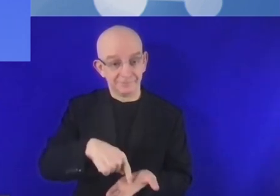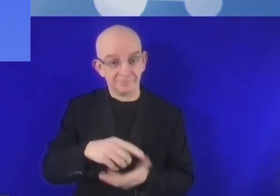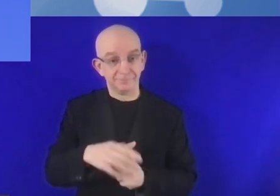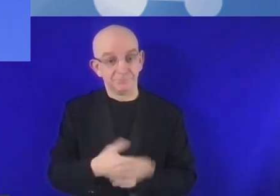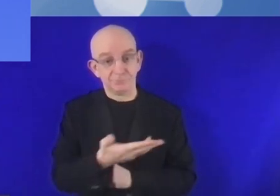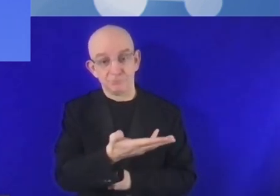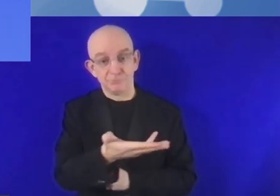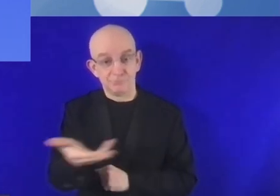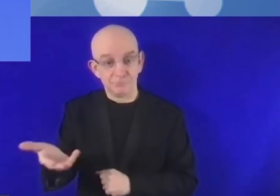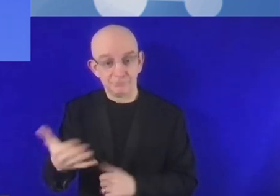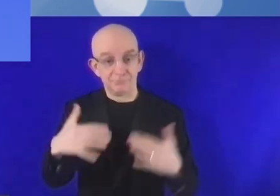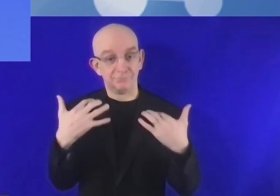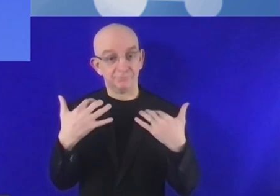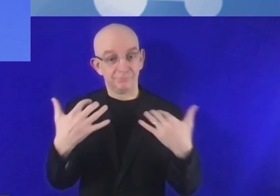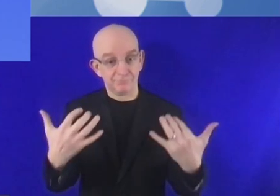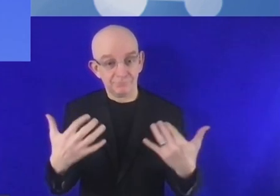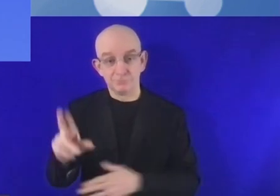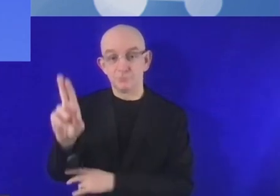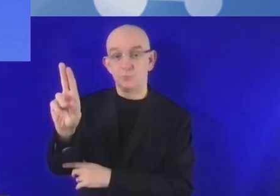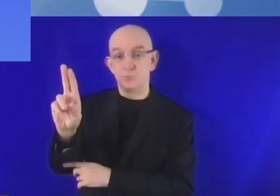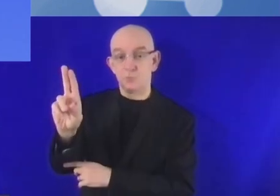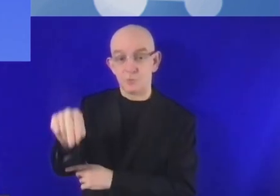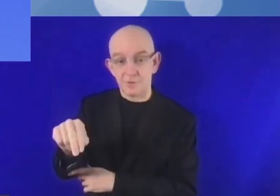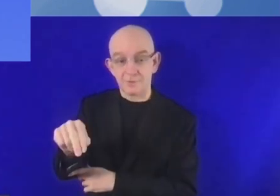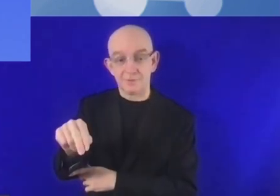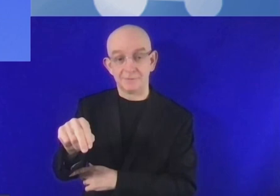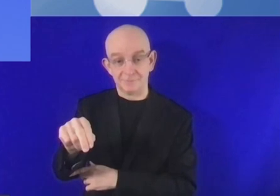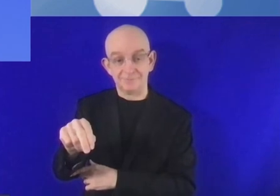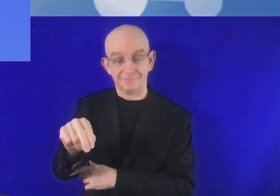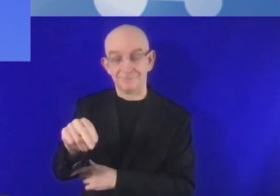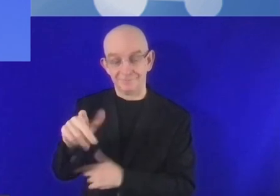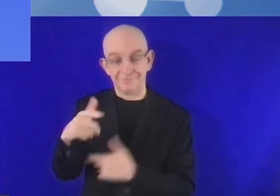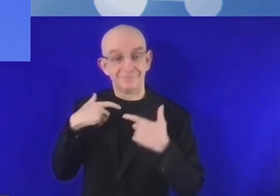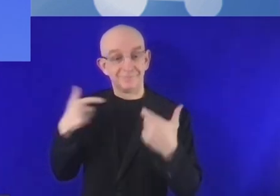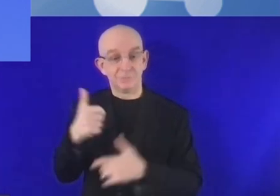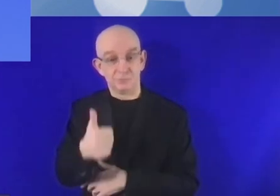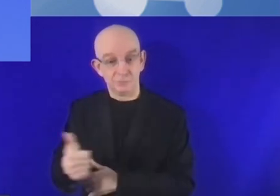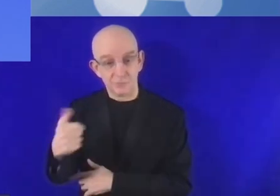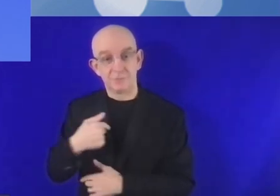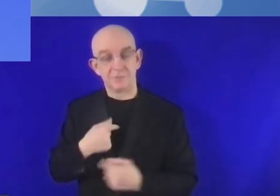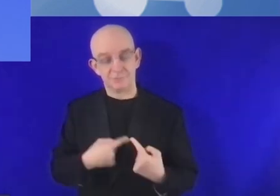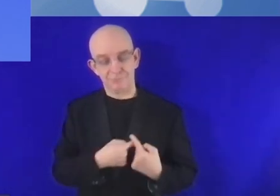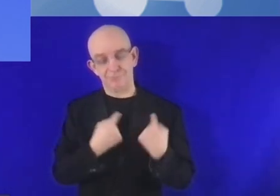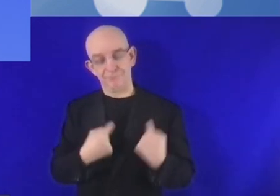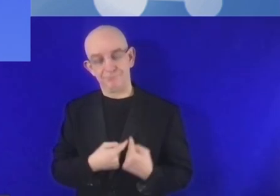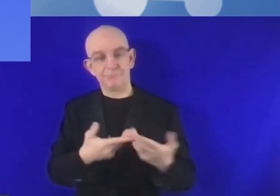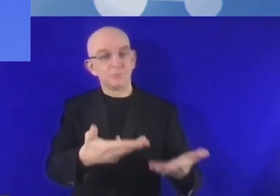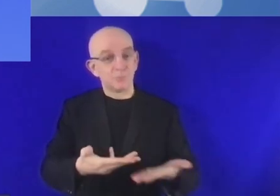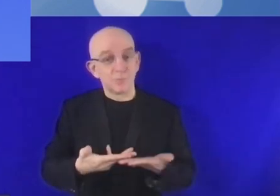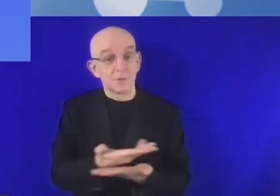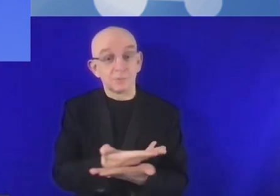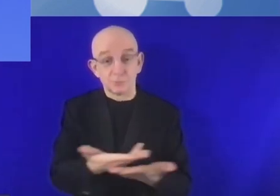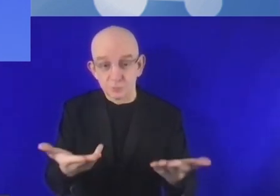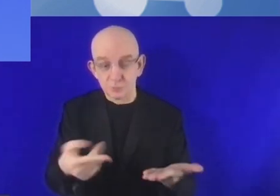w imieniu Sekretarza Generalnego ONZ, Tonio Guterresa, oficjalnie witam